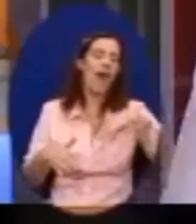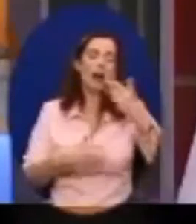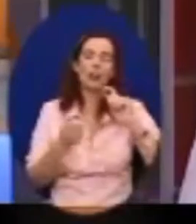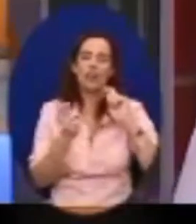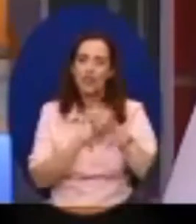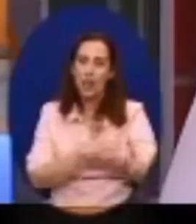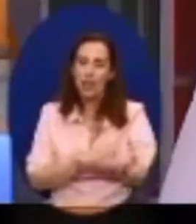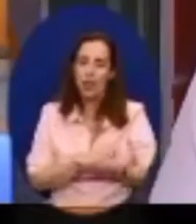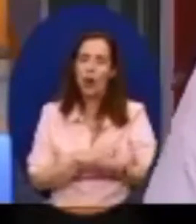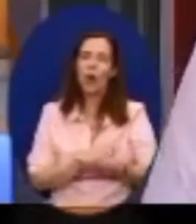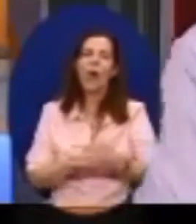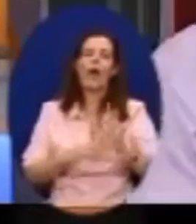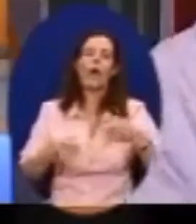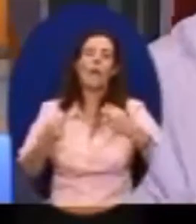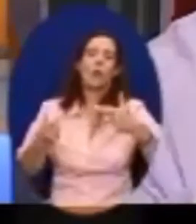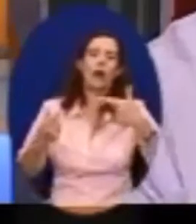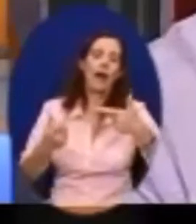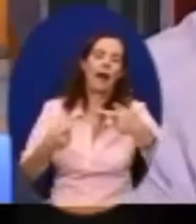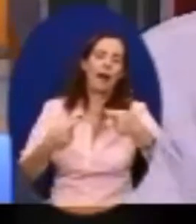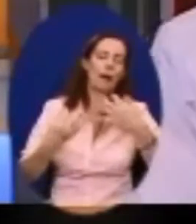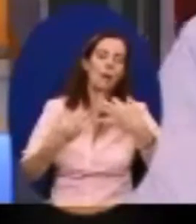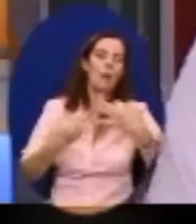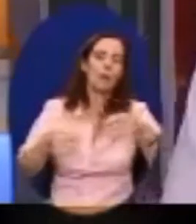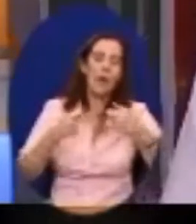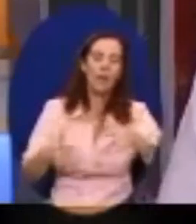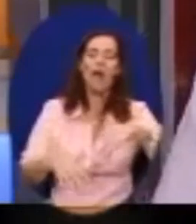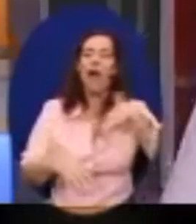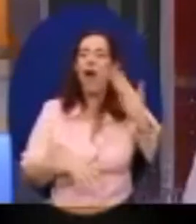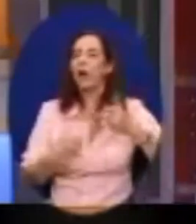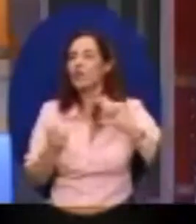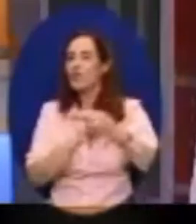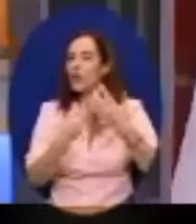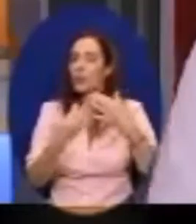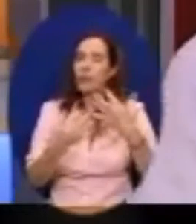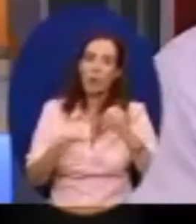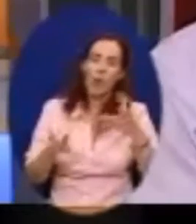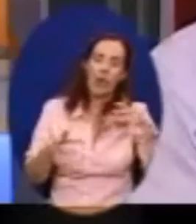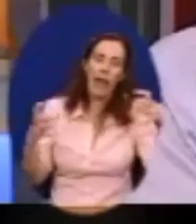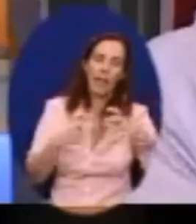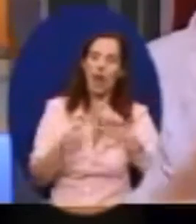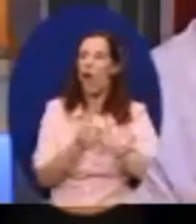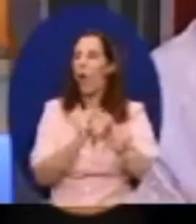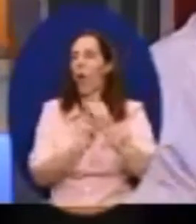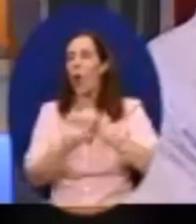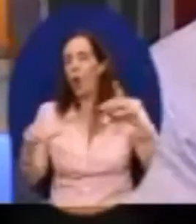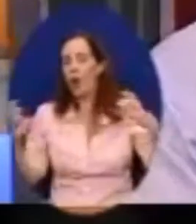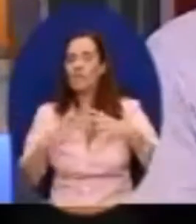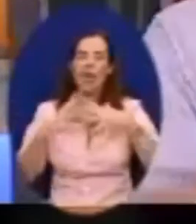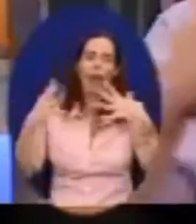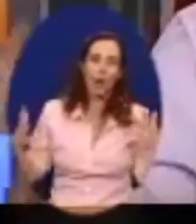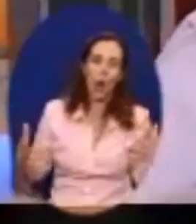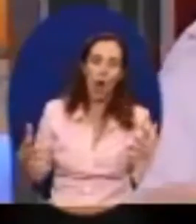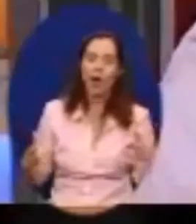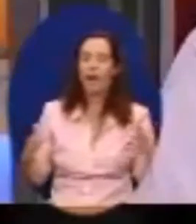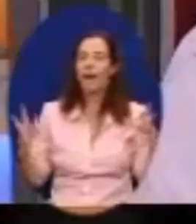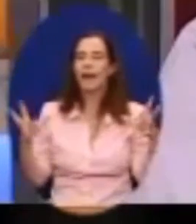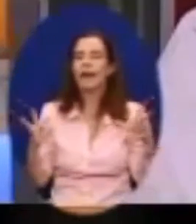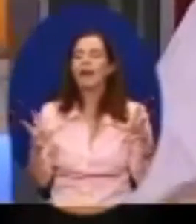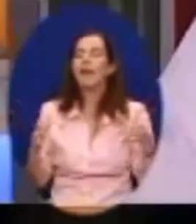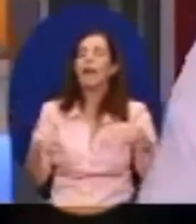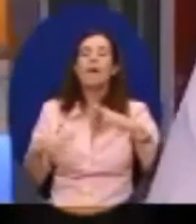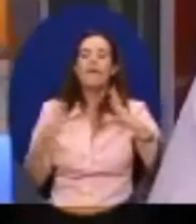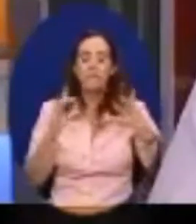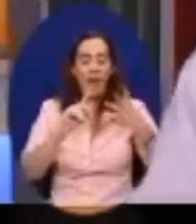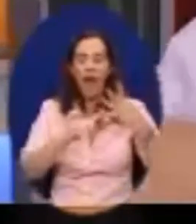אחת שינו כמה מותר לך למכור עם צמח, ופעם שלישית שינו אם מותר לך להיות חברה או לא מותר לך להיות חברה גדולה עם גילו,